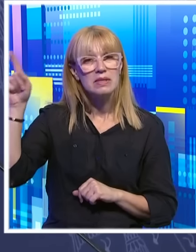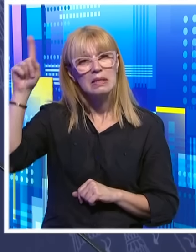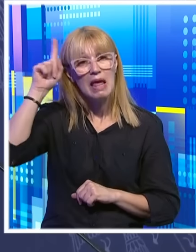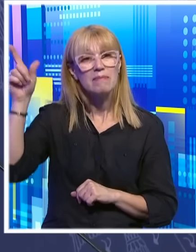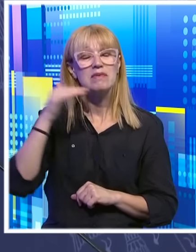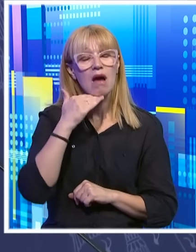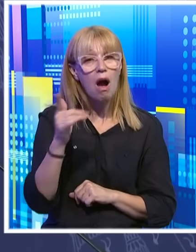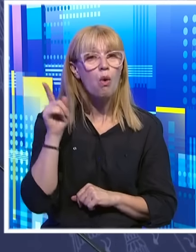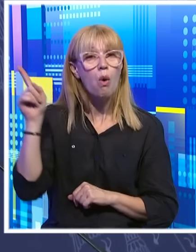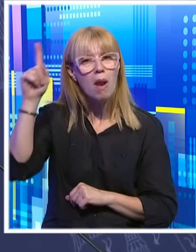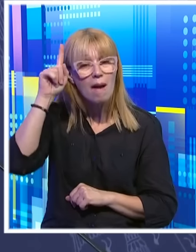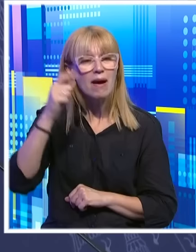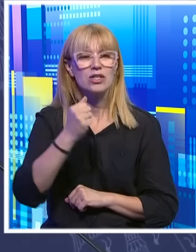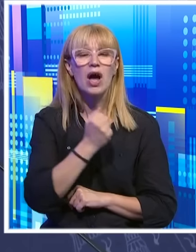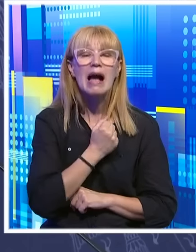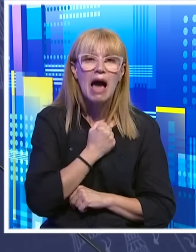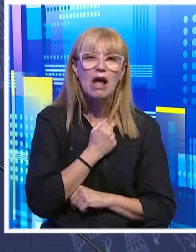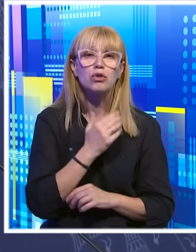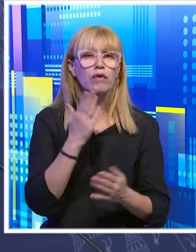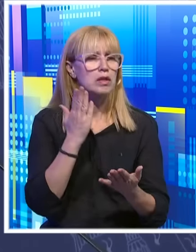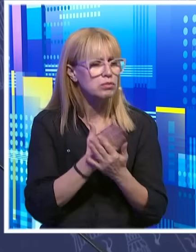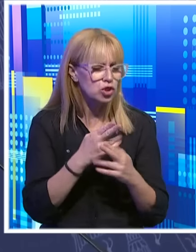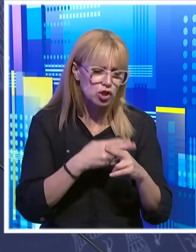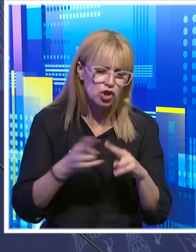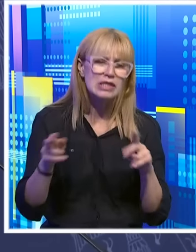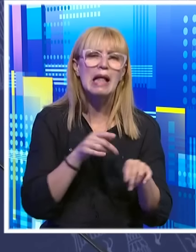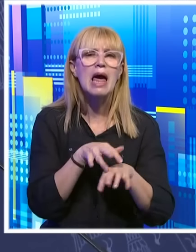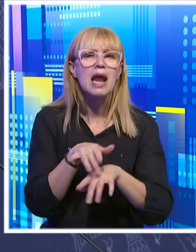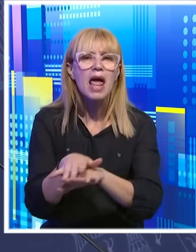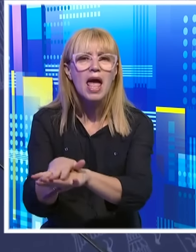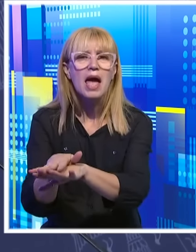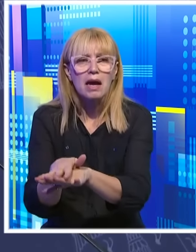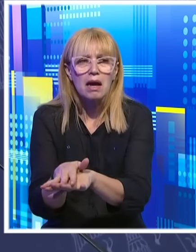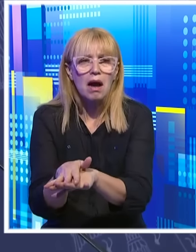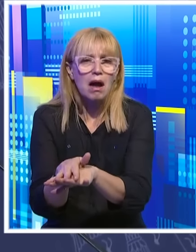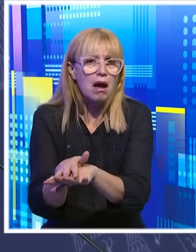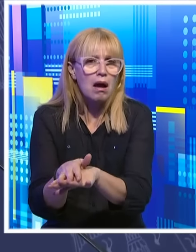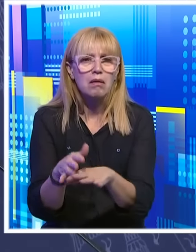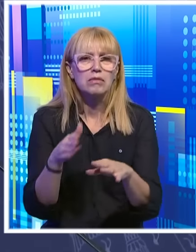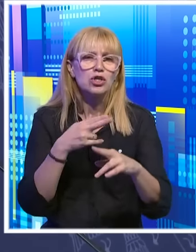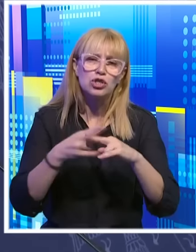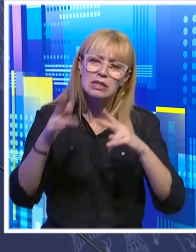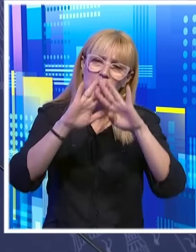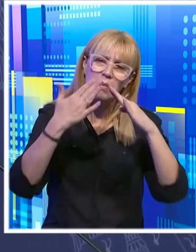da ćemo da imamo čiste reke, pošto ne postoji ni jedan razlog da nemamo, da ćemo da imamo čiste planine,